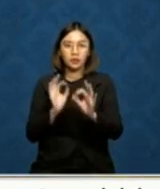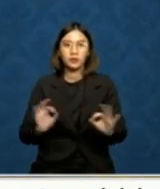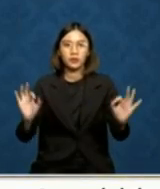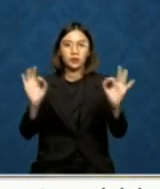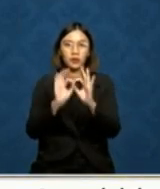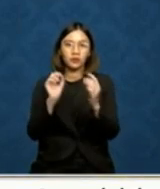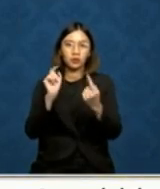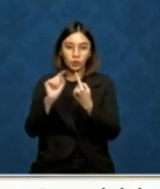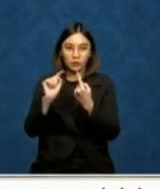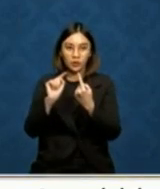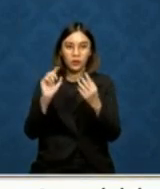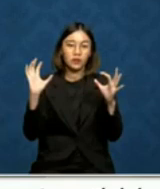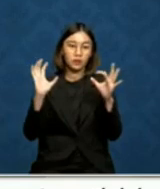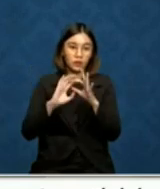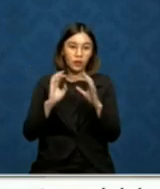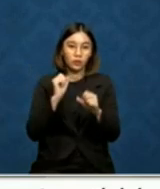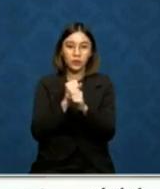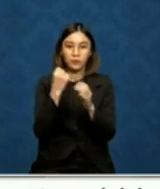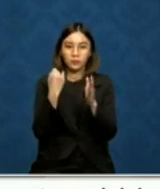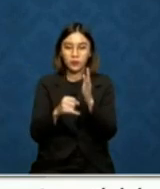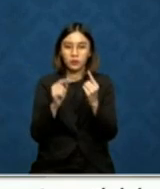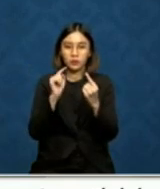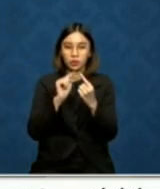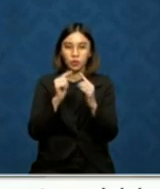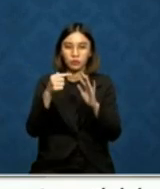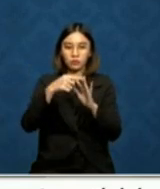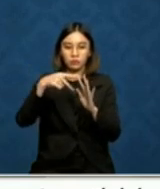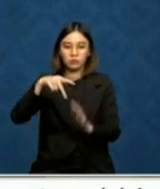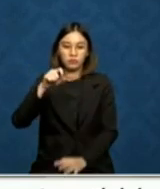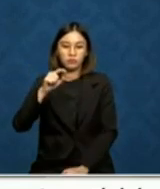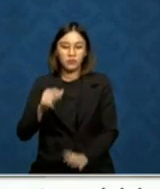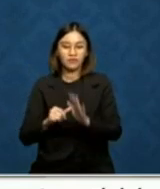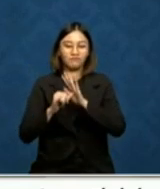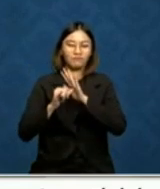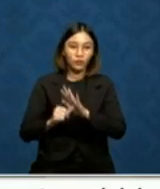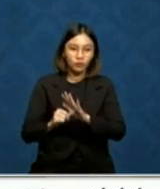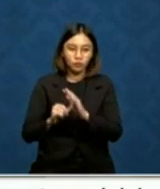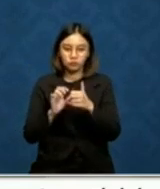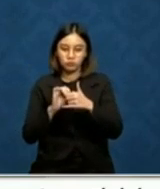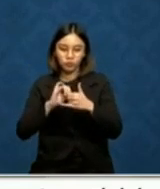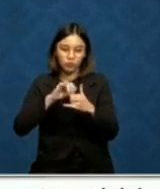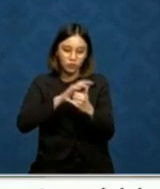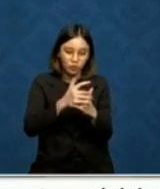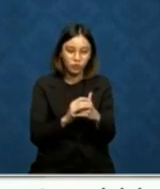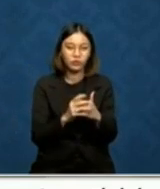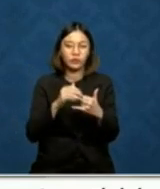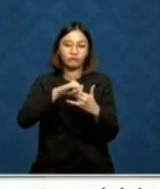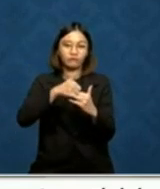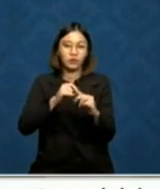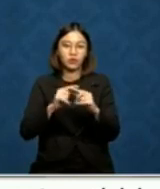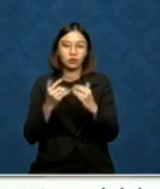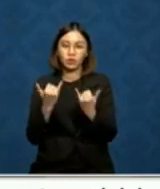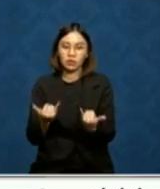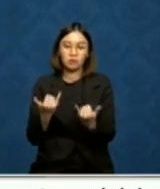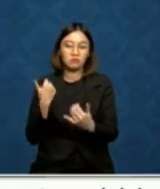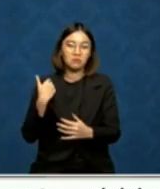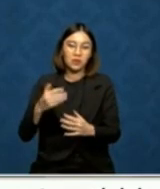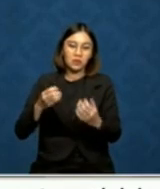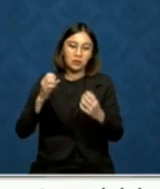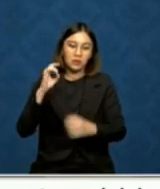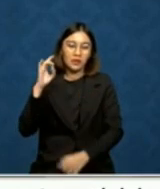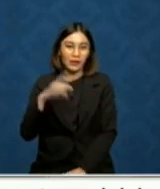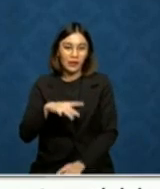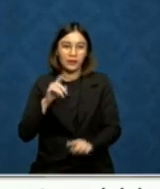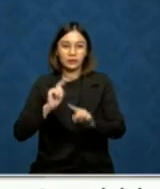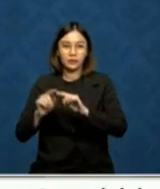างยิ่งในเรื่องการกระทำความผิดทางเพศและการคุกคามทางเพศที่เพิ่มขึ้นอย่างรวดเร็วและมีความรุนแรงม